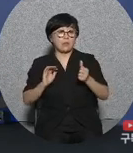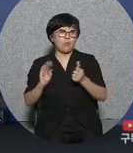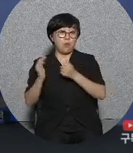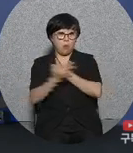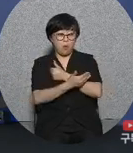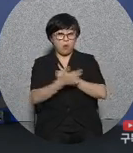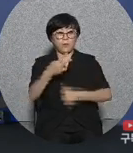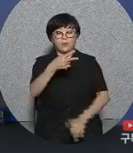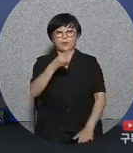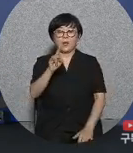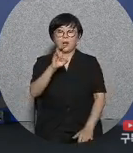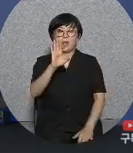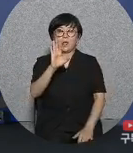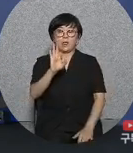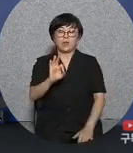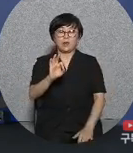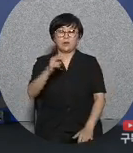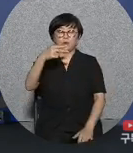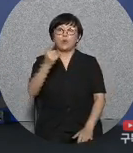대동 세상